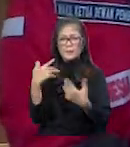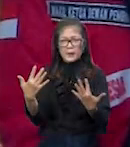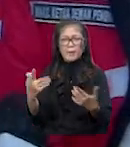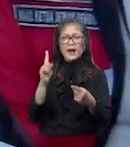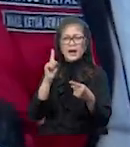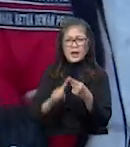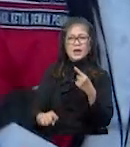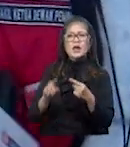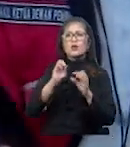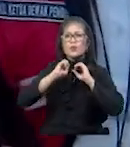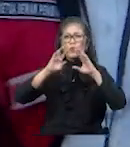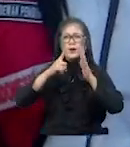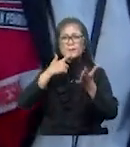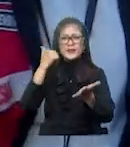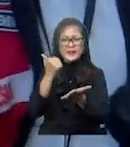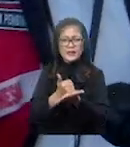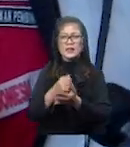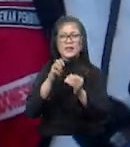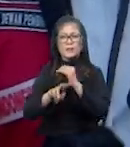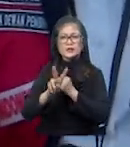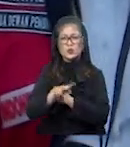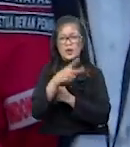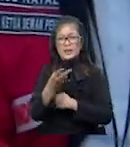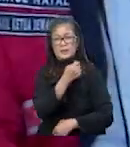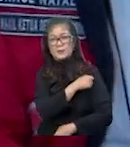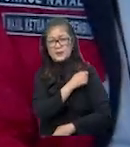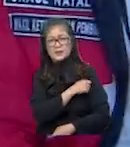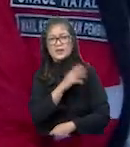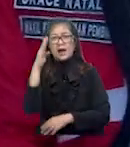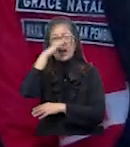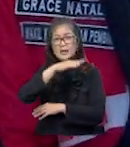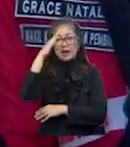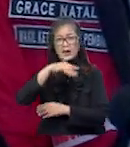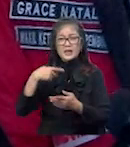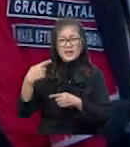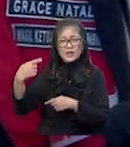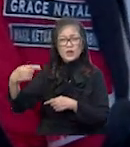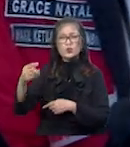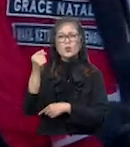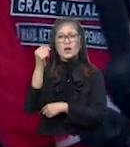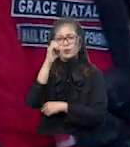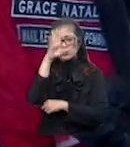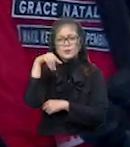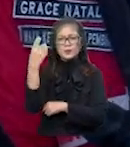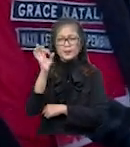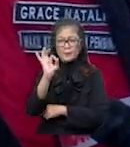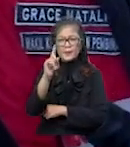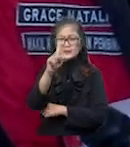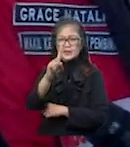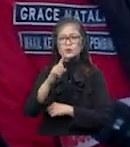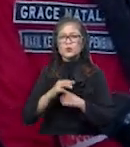melakukan pengumuman penting termasuk perombakan kabinet di hari tertentu. Di antaranya Rabu Pon yang jatuh pada 1 Februari.